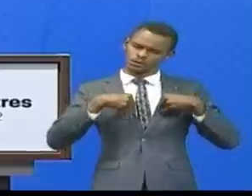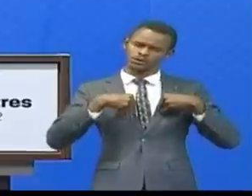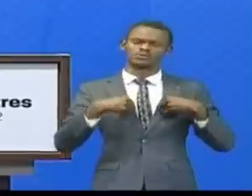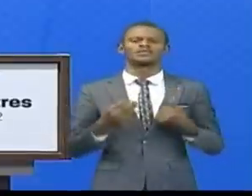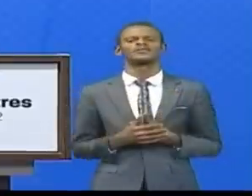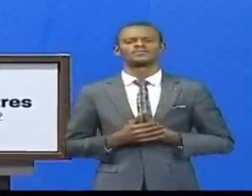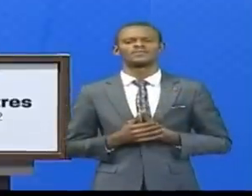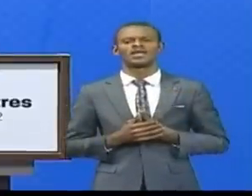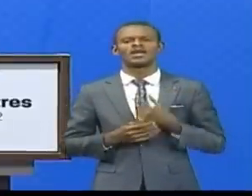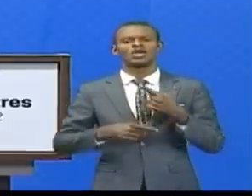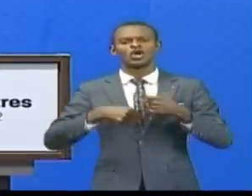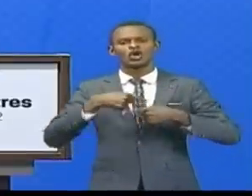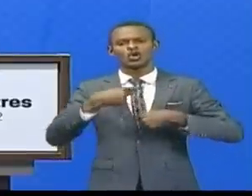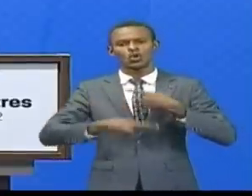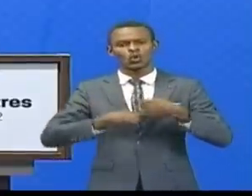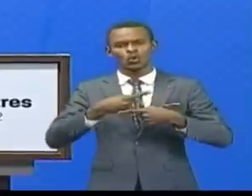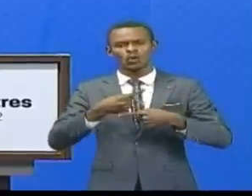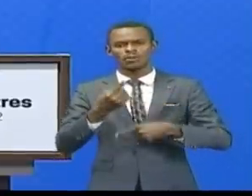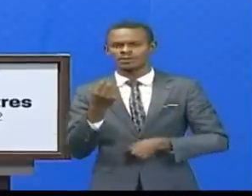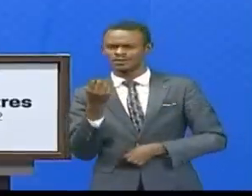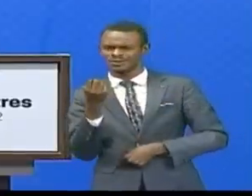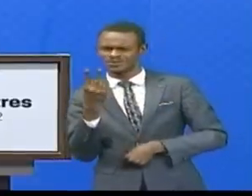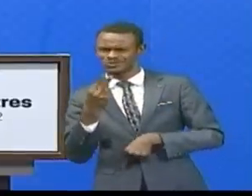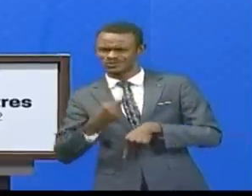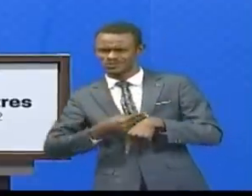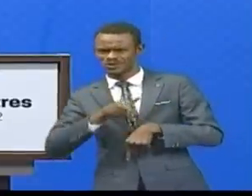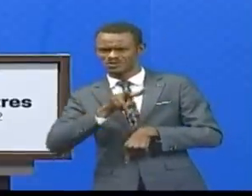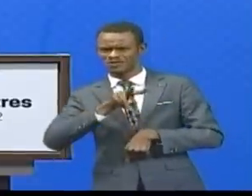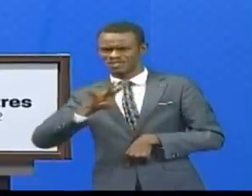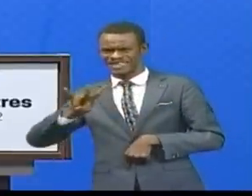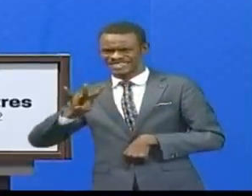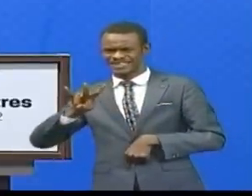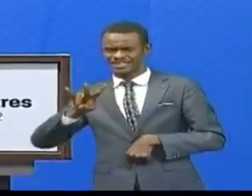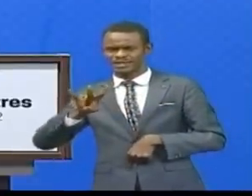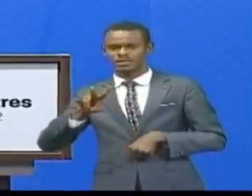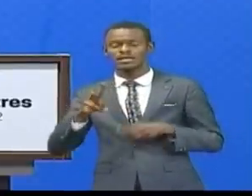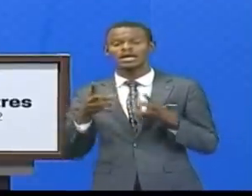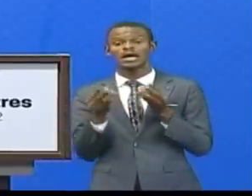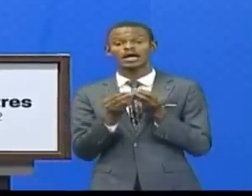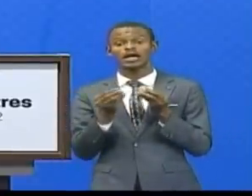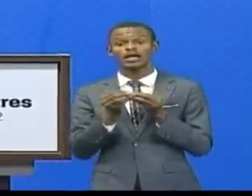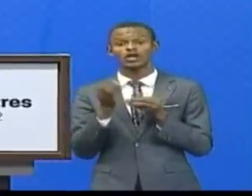Commencé à 12h27, la réunion du